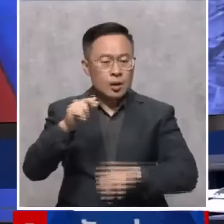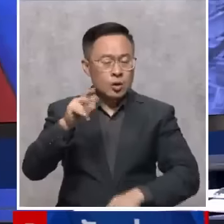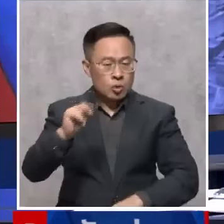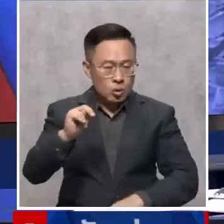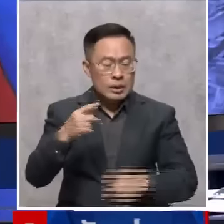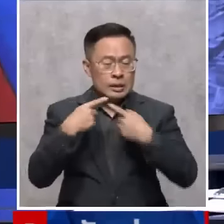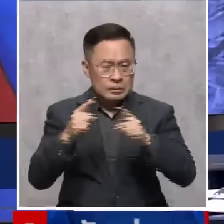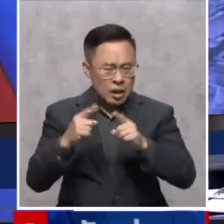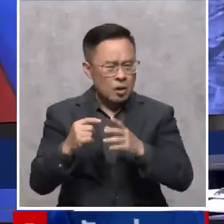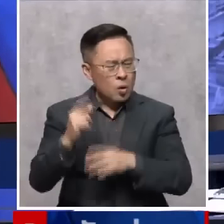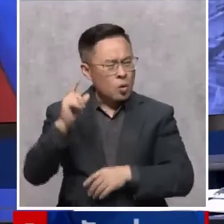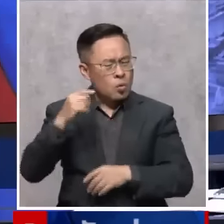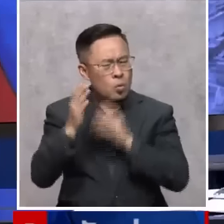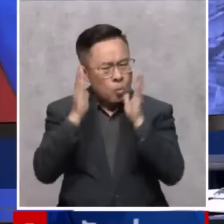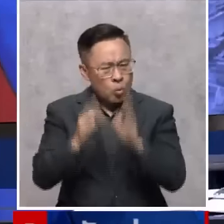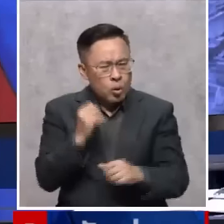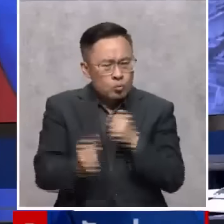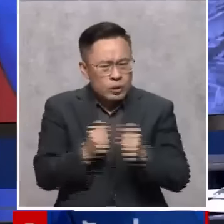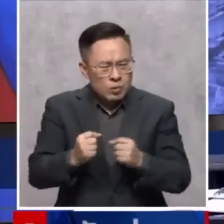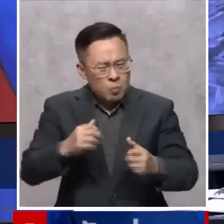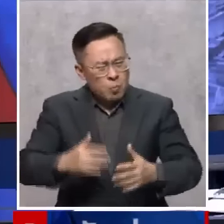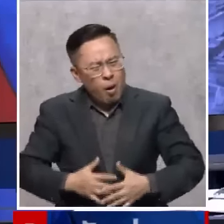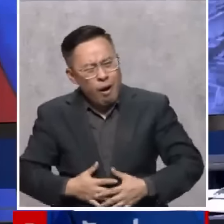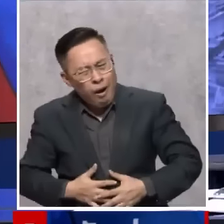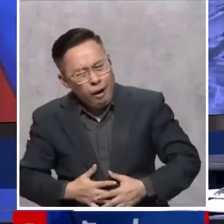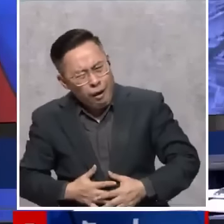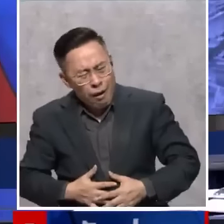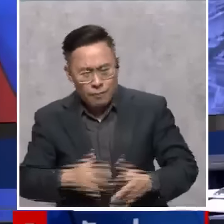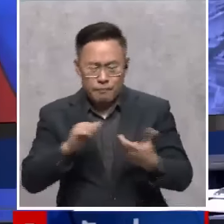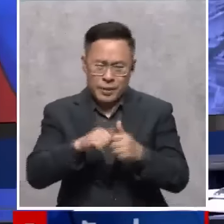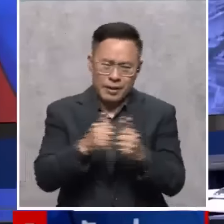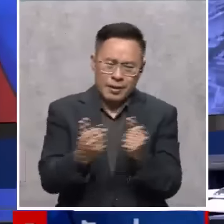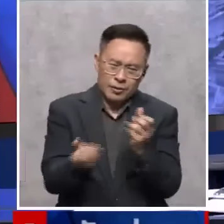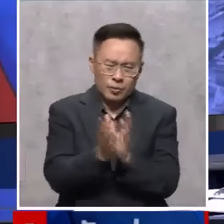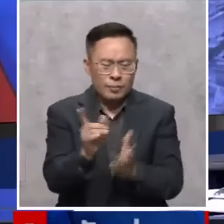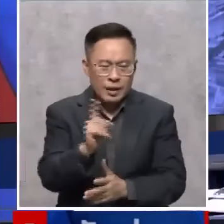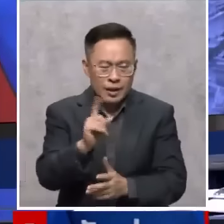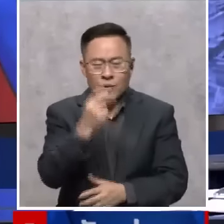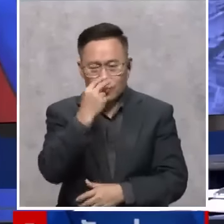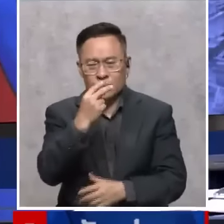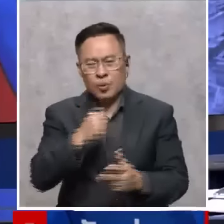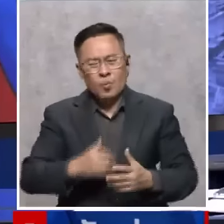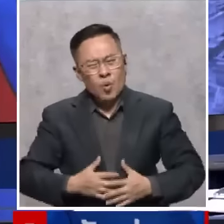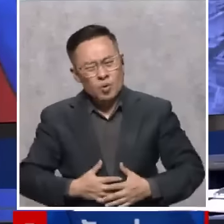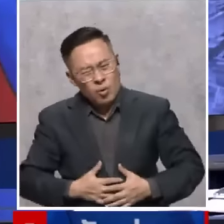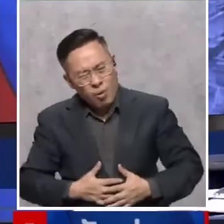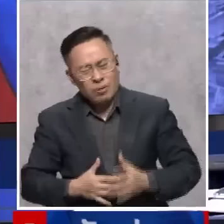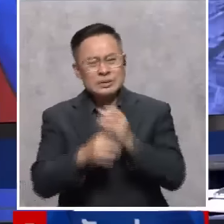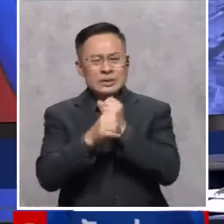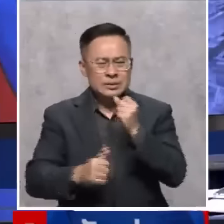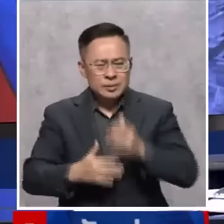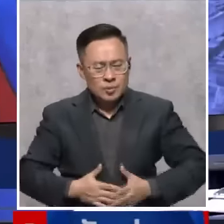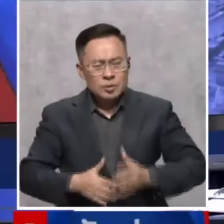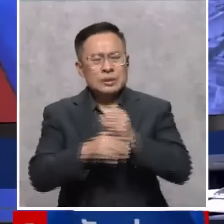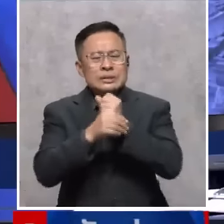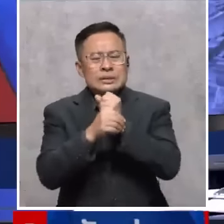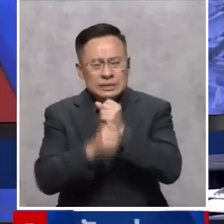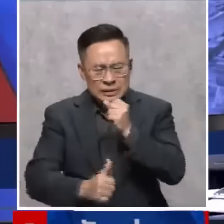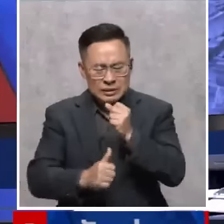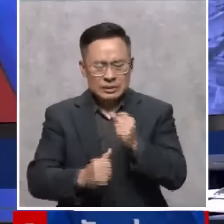ว่าคือเขาจะอดรนอดกลั้นไม่ได้เลยเหรอคือทนไม่ไหวไงคือเวลาปวดหนักปวดท้องอะไรแบบเนี้ยมันอาจจะ